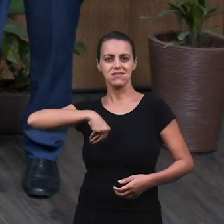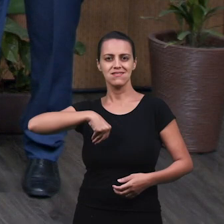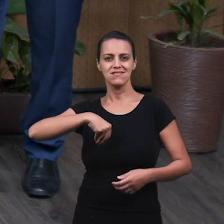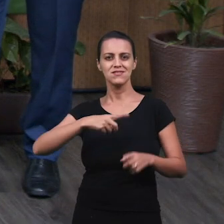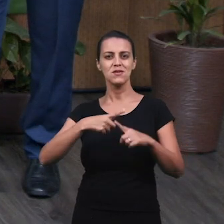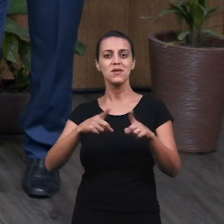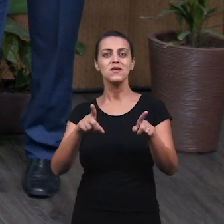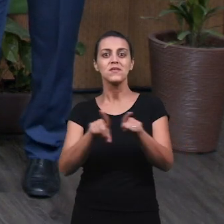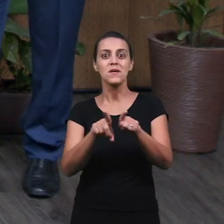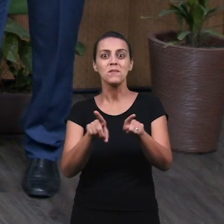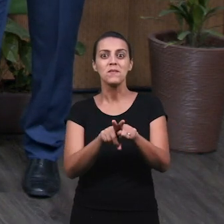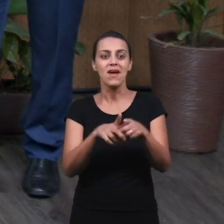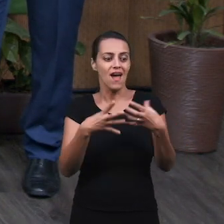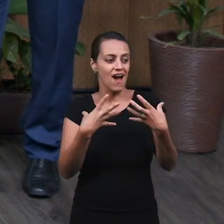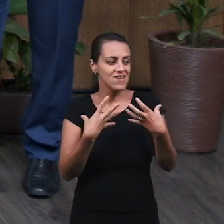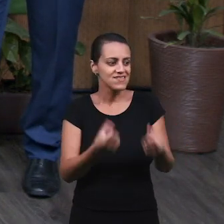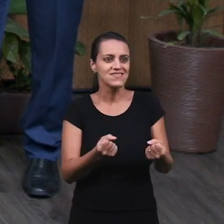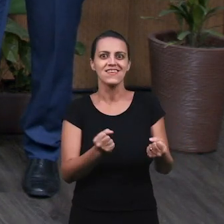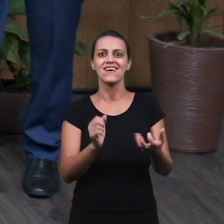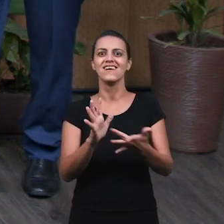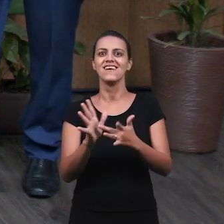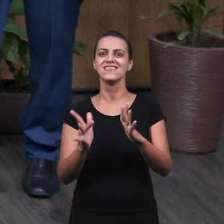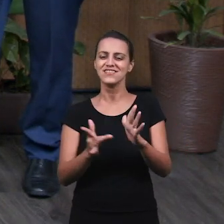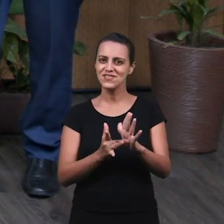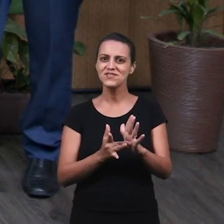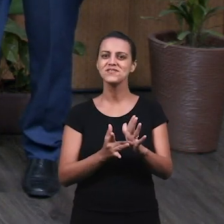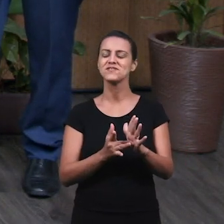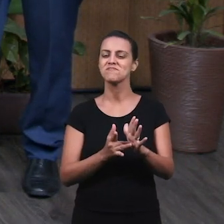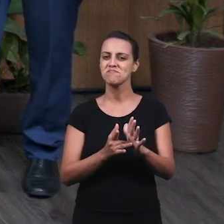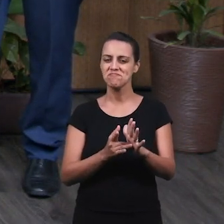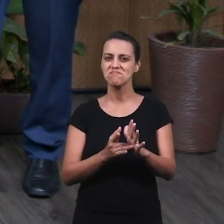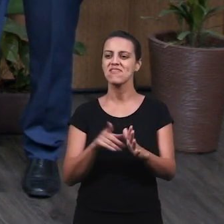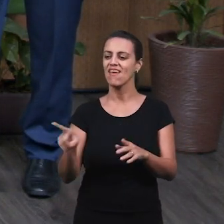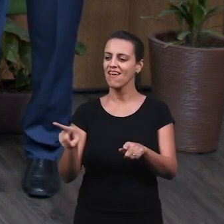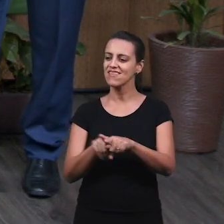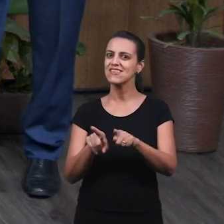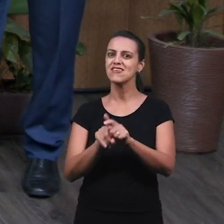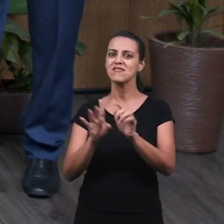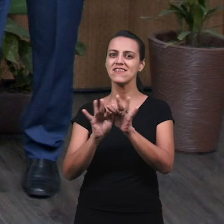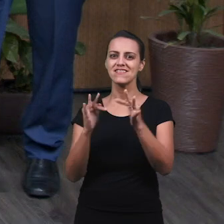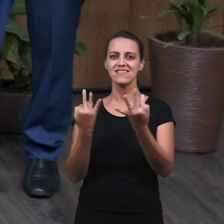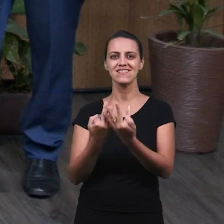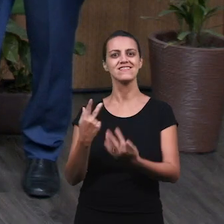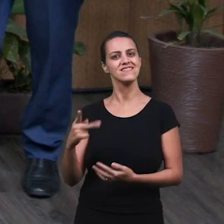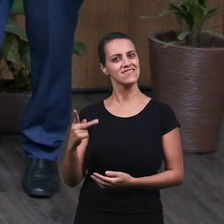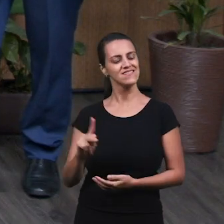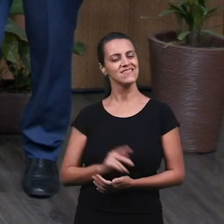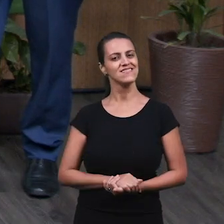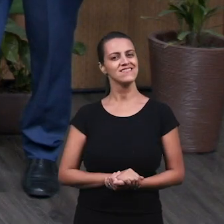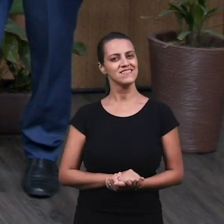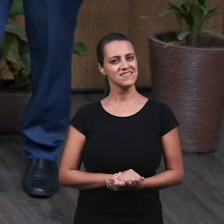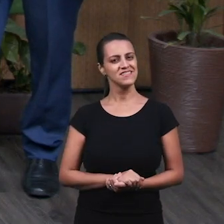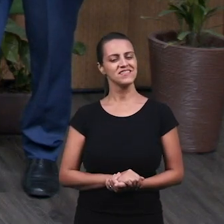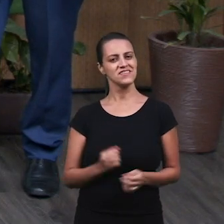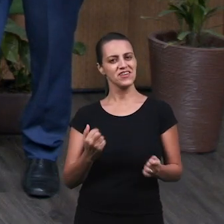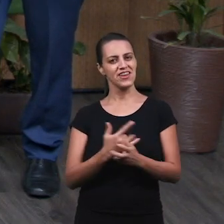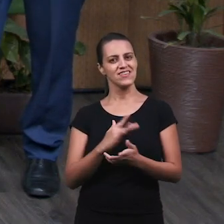touchés par le salut dans le Seigneur Jésus. Gloire à Dieu. Donc la bonne volonté de Dieu